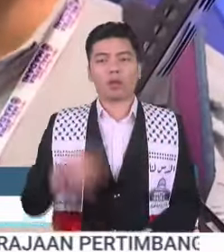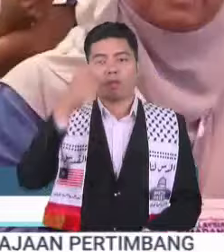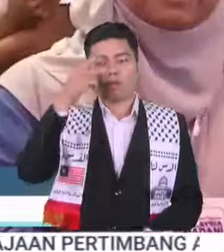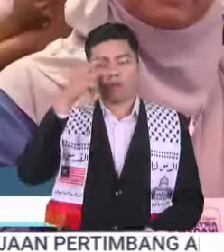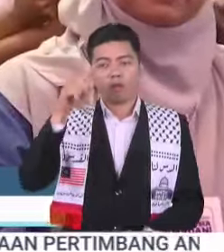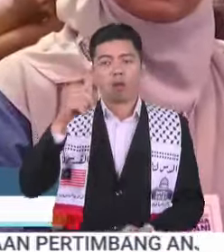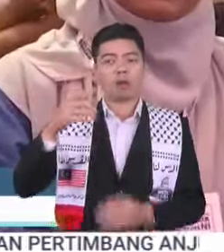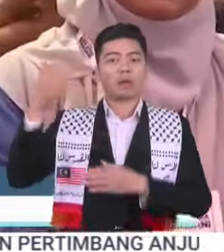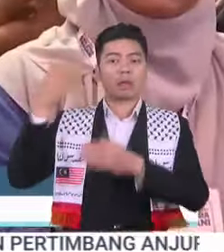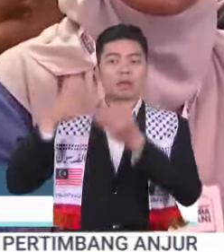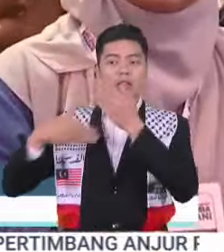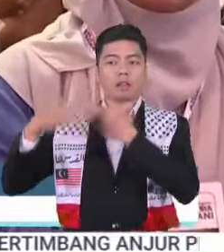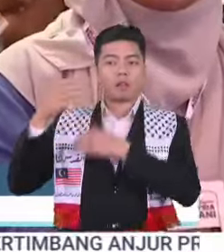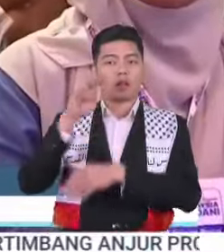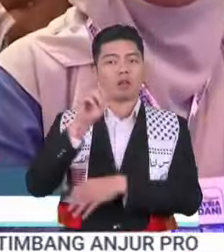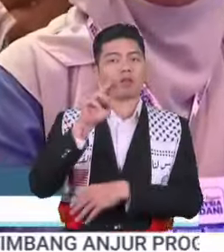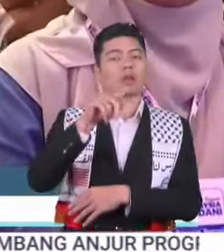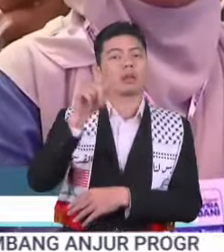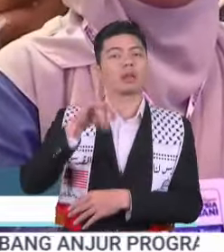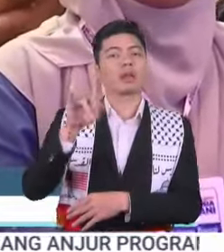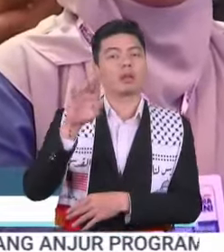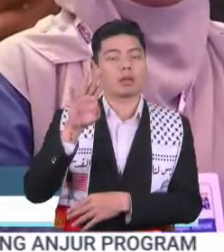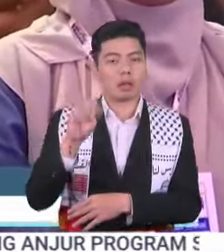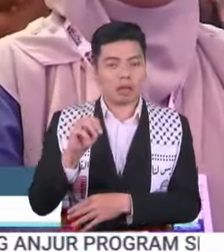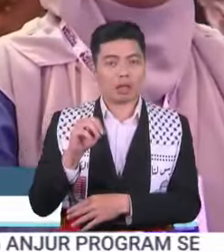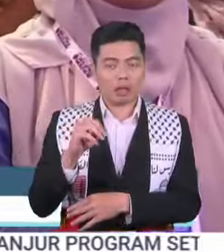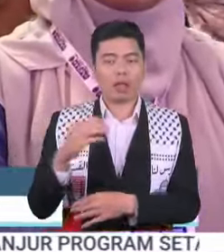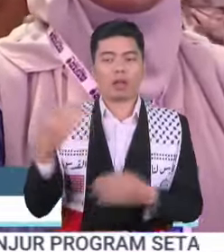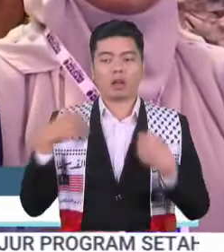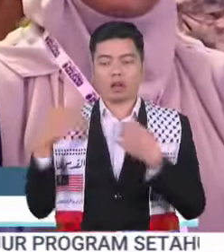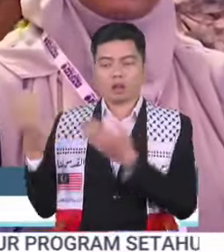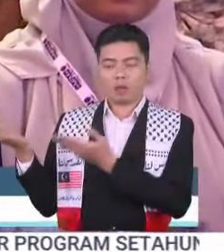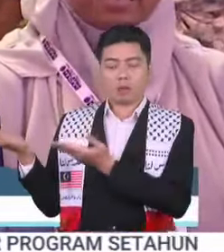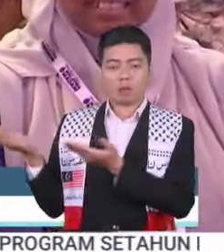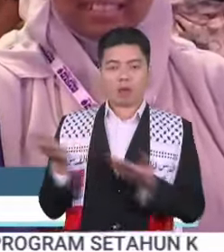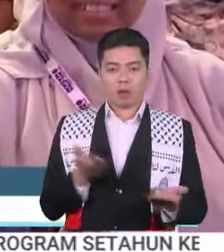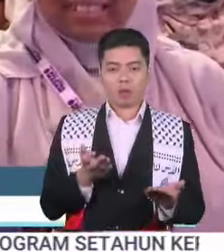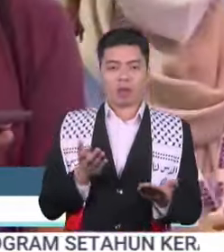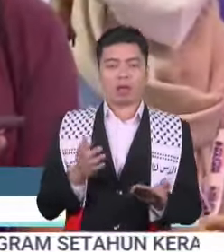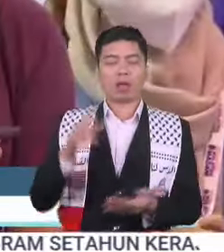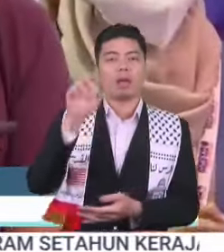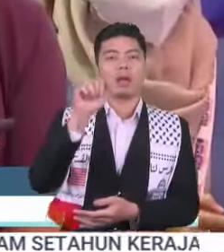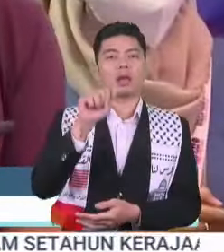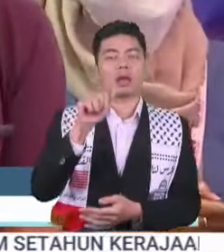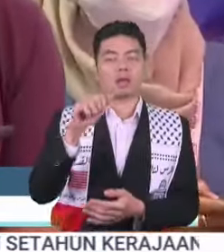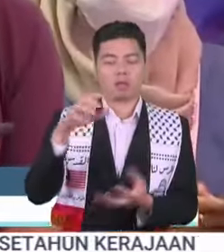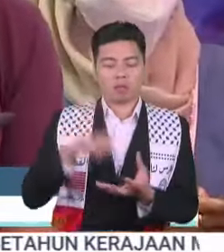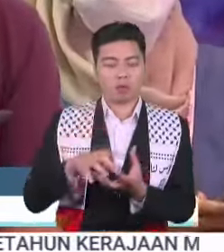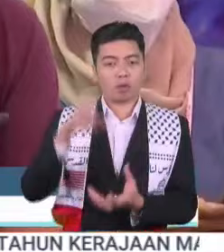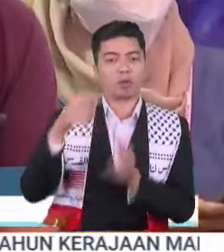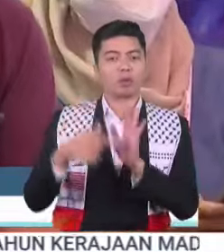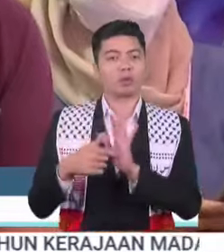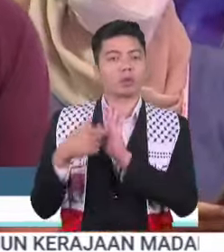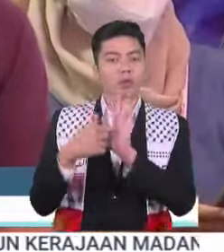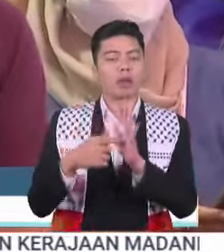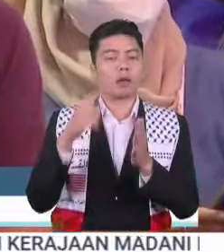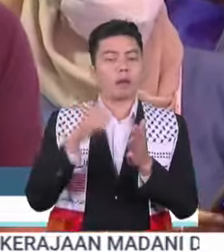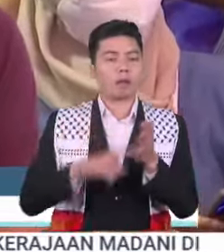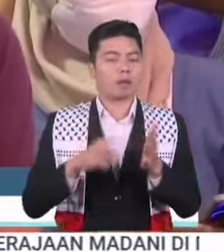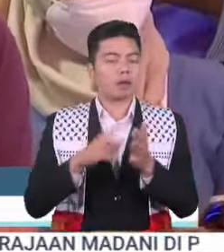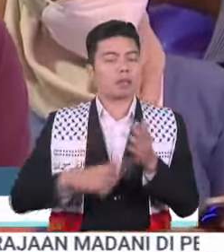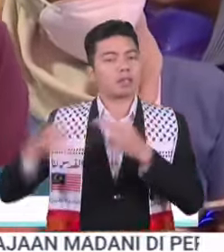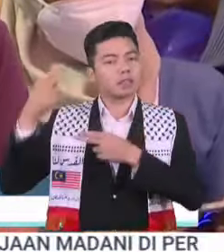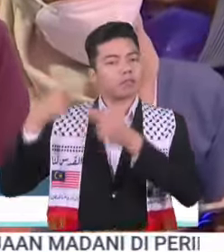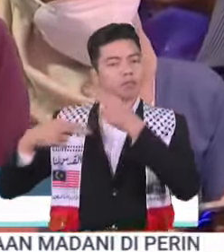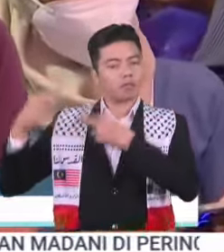replika Hikayat Hang Tua. Jadi mereka yang berminat kepada artifak boleh datang ke booth kami untuk melihat apa yang kami sediakan. Dan